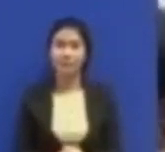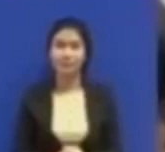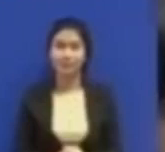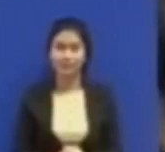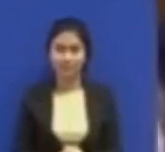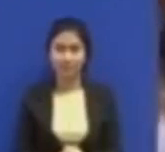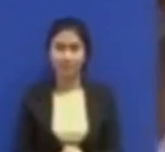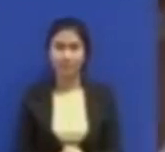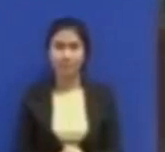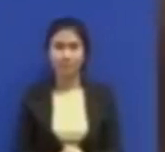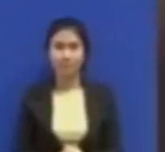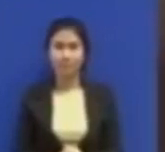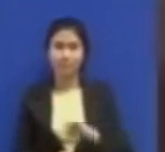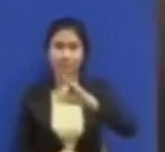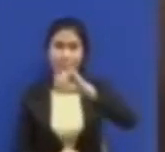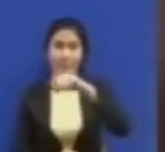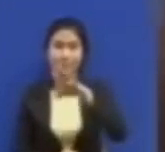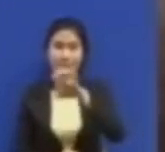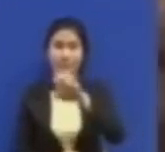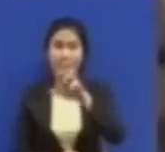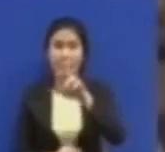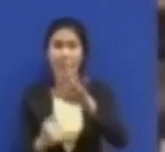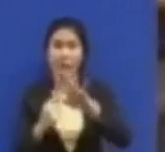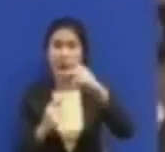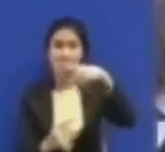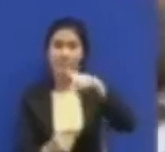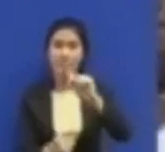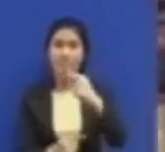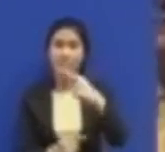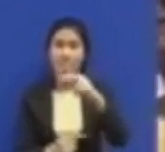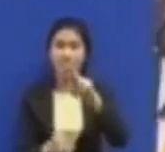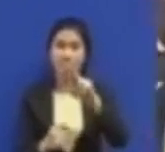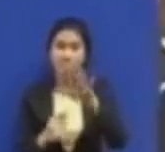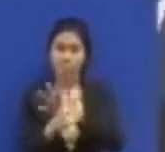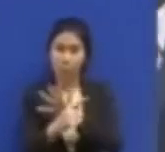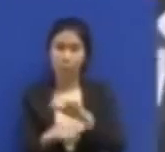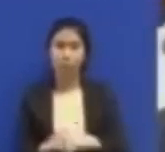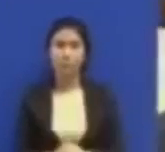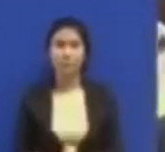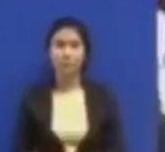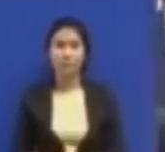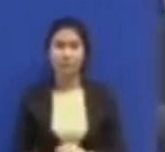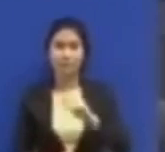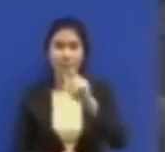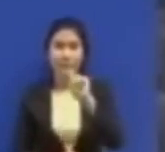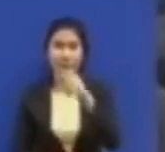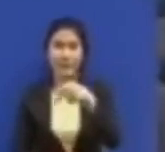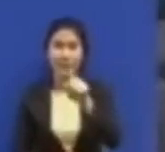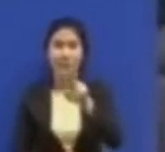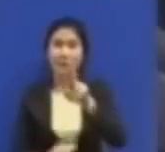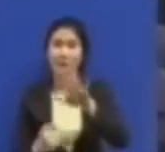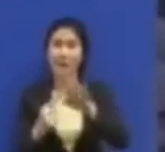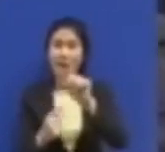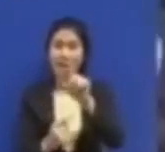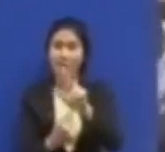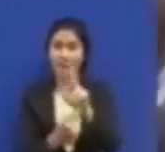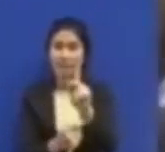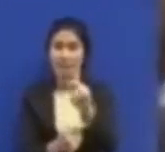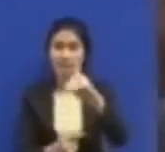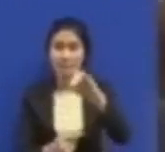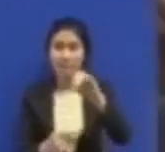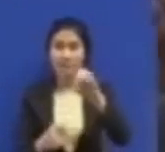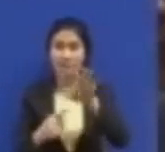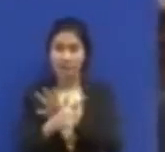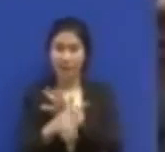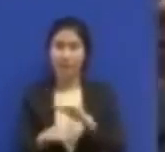พลเอกจิรพงษ์วรรณรัตน์25พลเอกจิรศักดิ์ชมประสบ26น